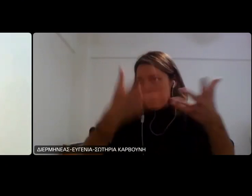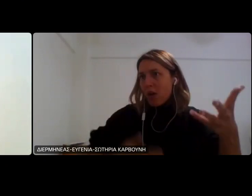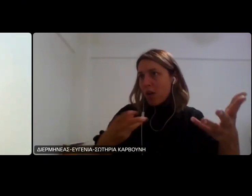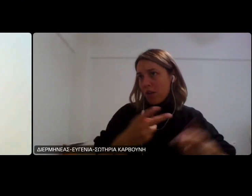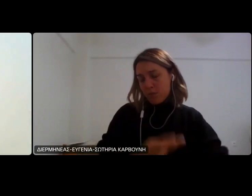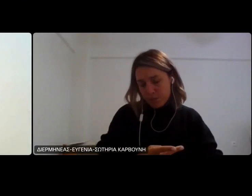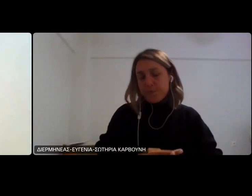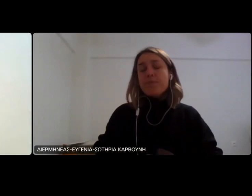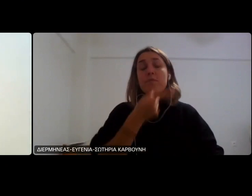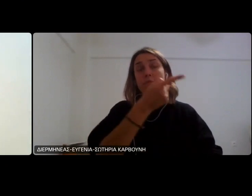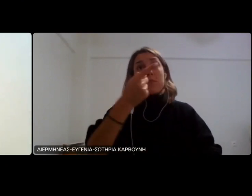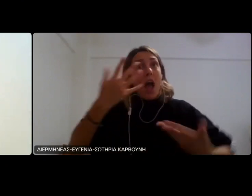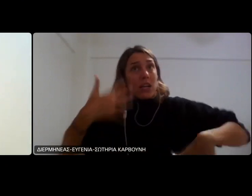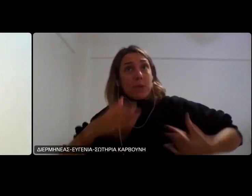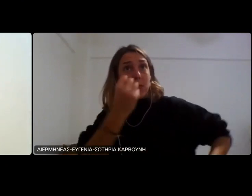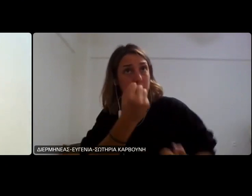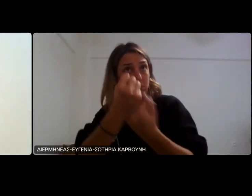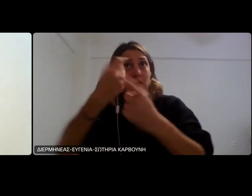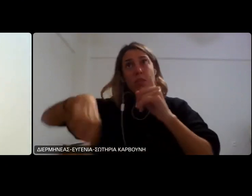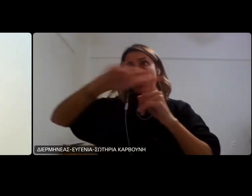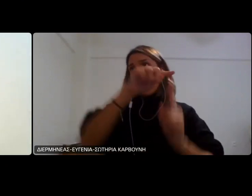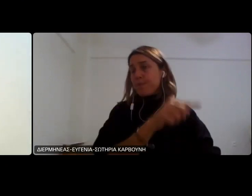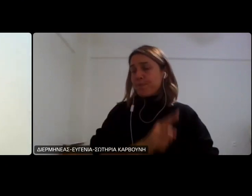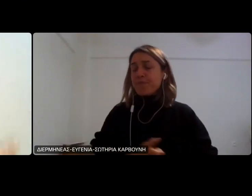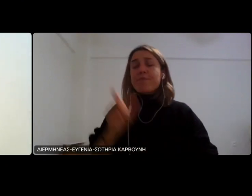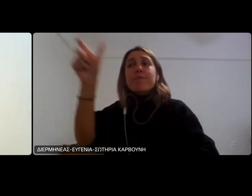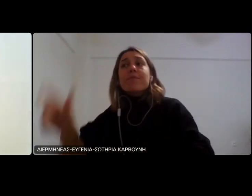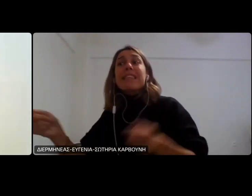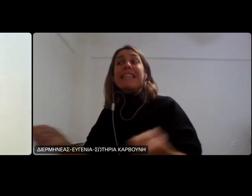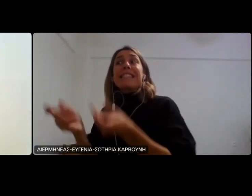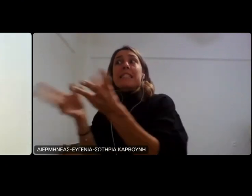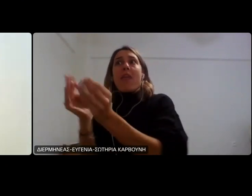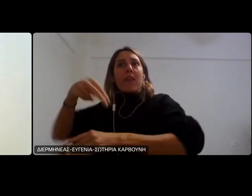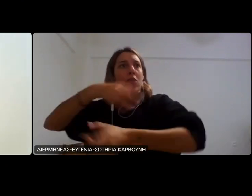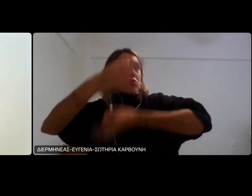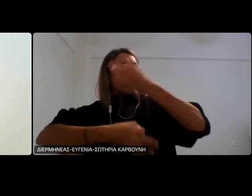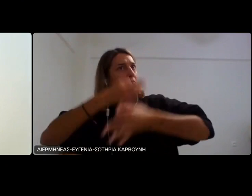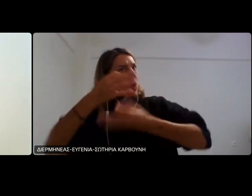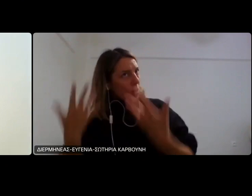επειδή τοποθετήθηκε η συνάδελφος και το εξήγησε ότι